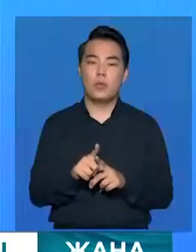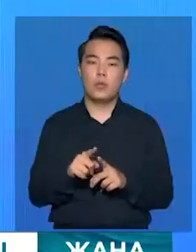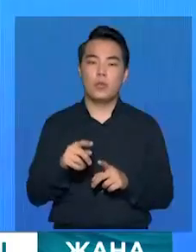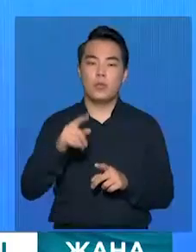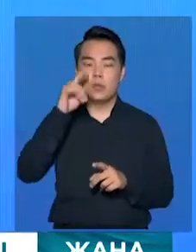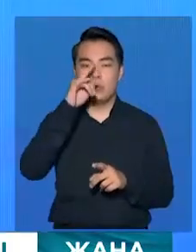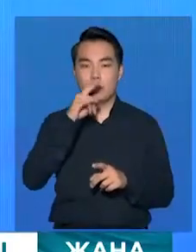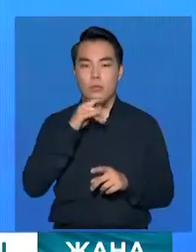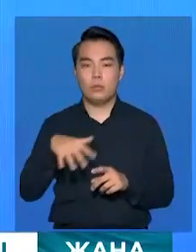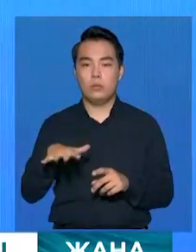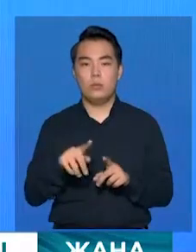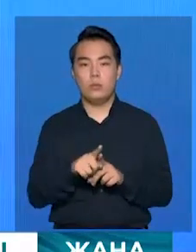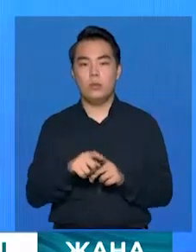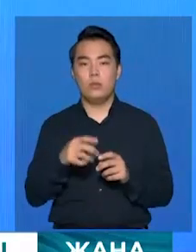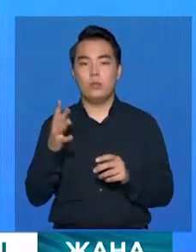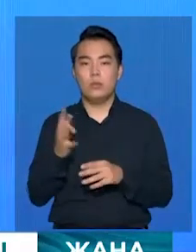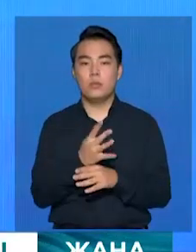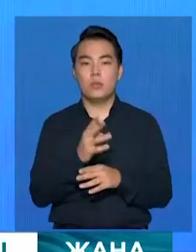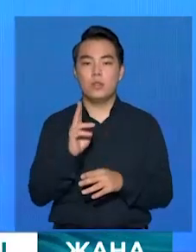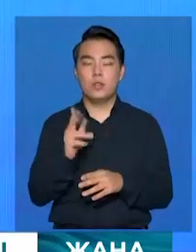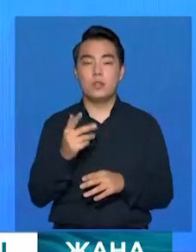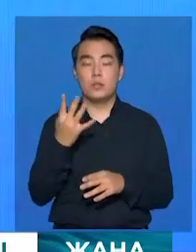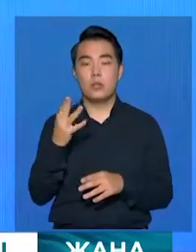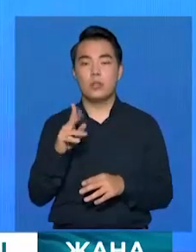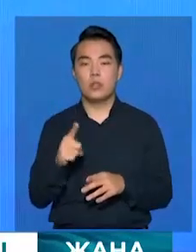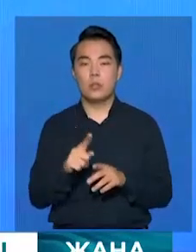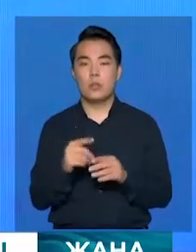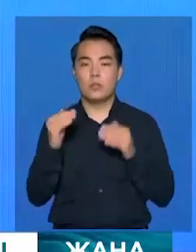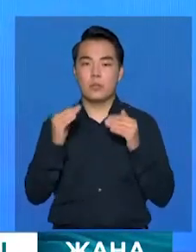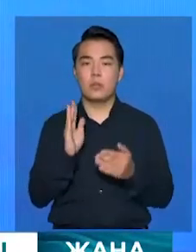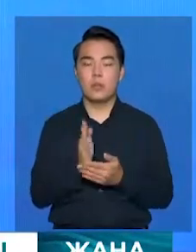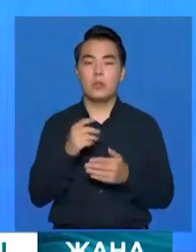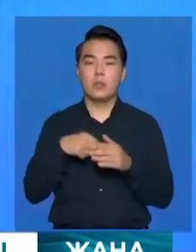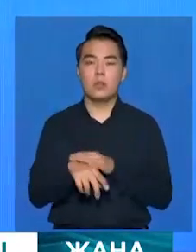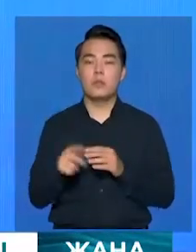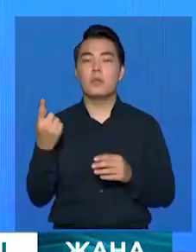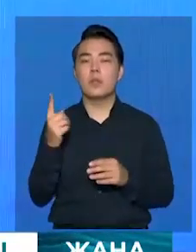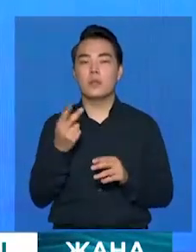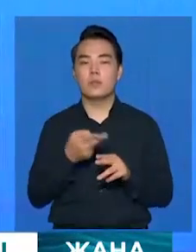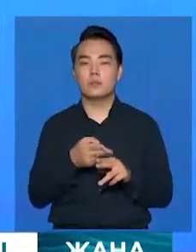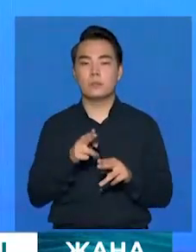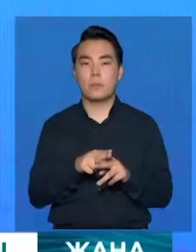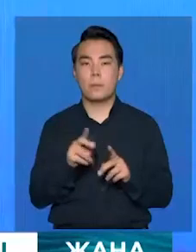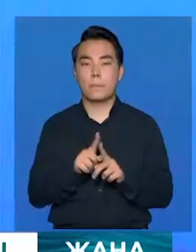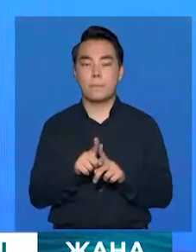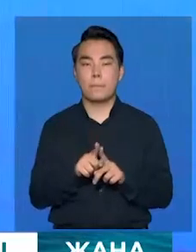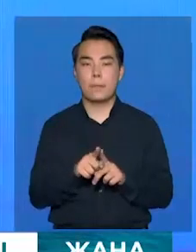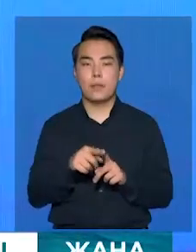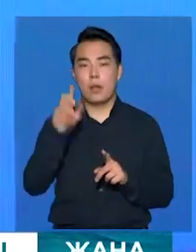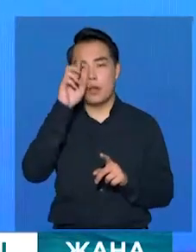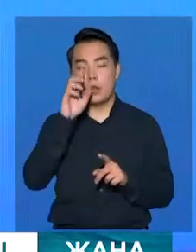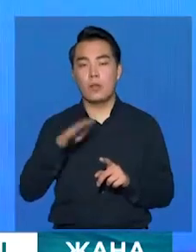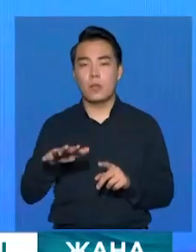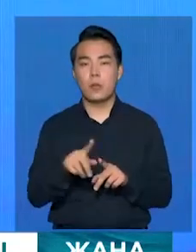елімізде бұл көрсеткіш 4-ақ келден аз екен. Бұған не себеп деп ойлайсыз? Мынау біздің елімізде мүмкін балық